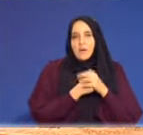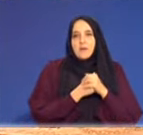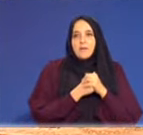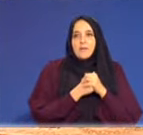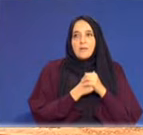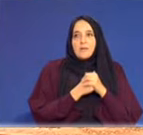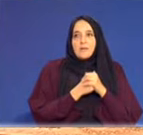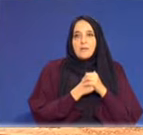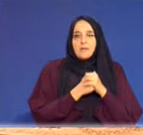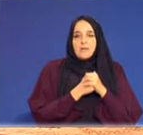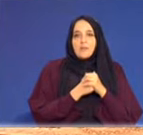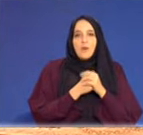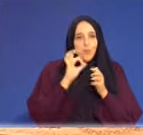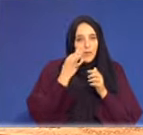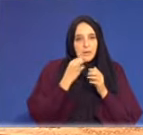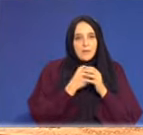نتاع خوك.